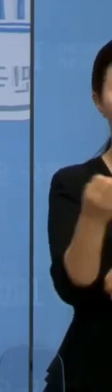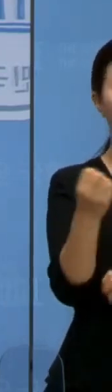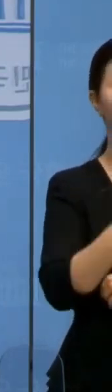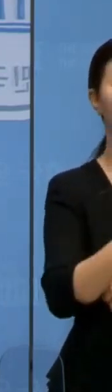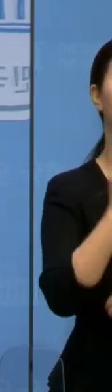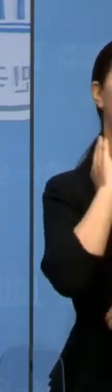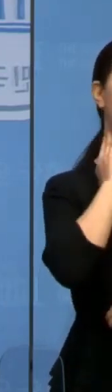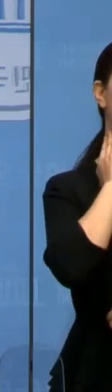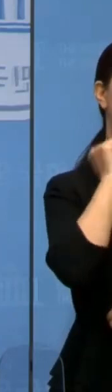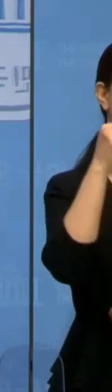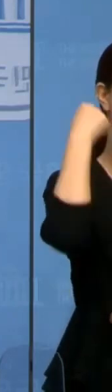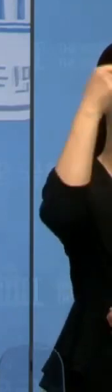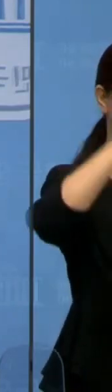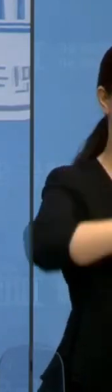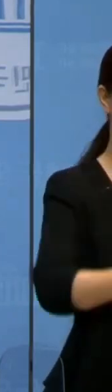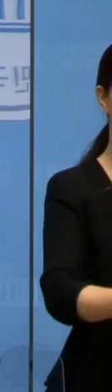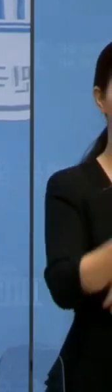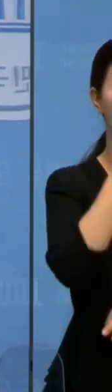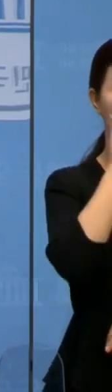없습니다.